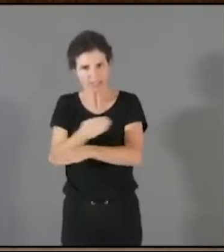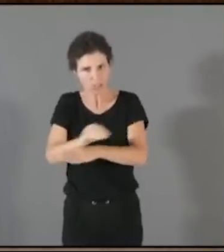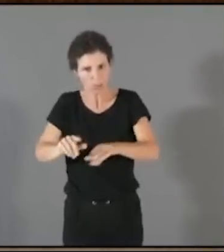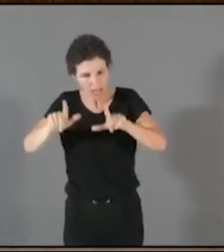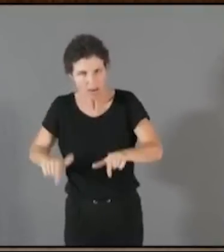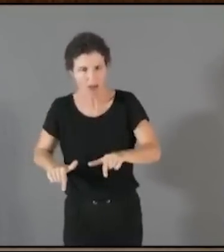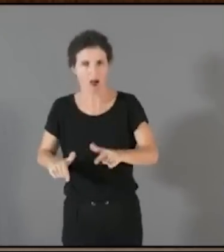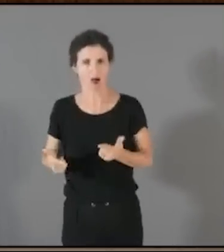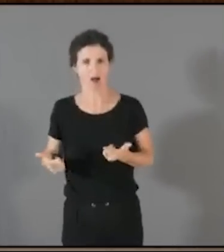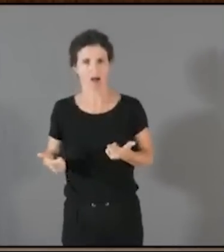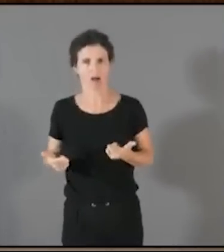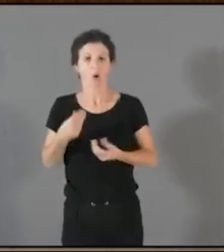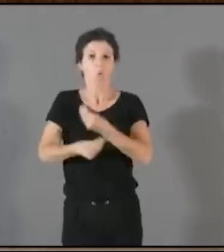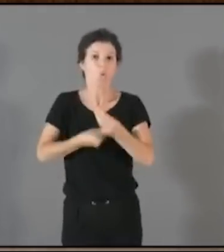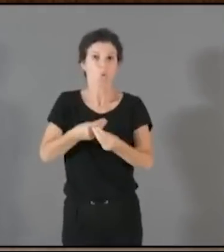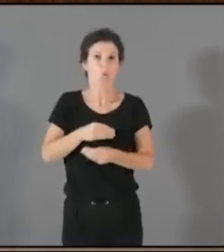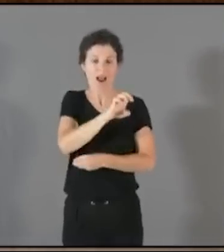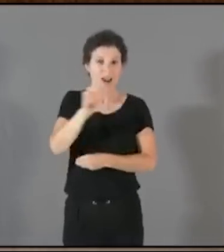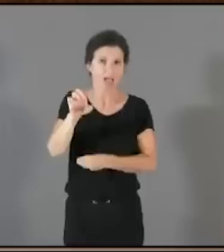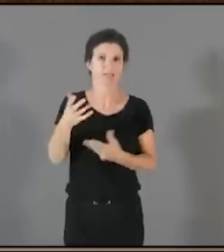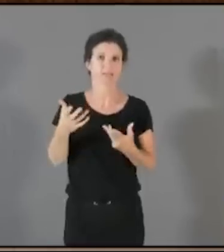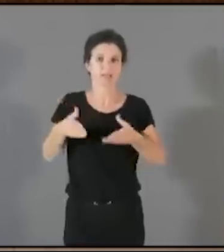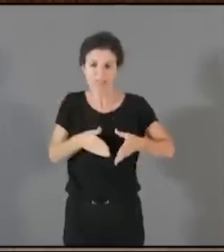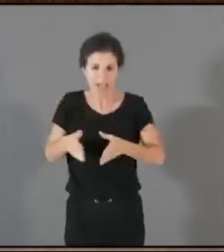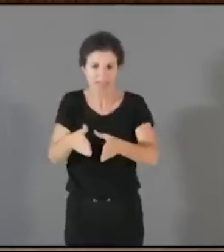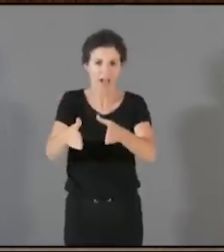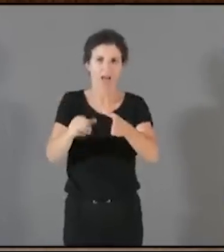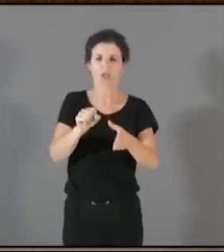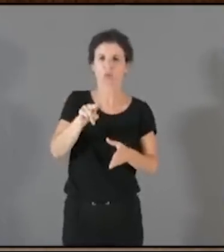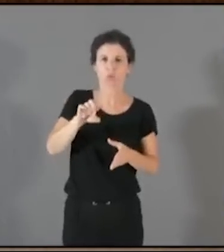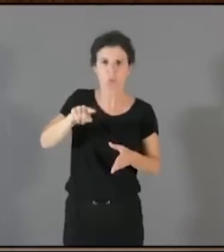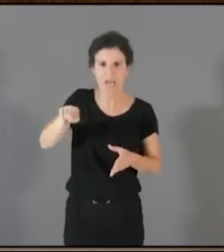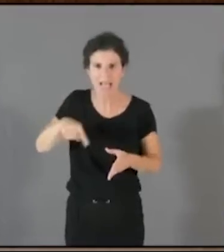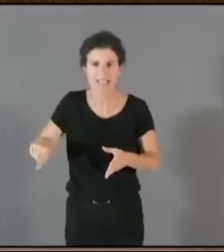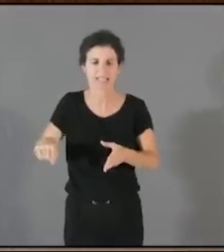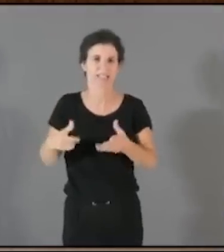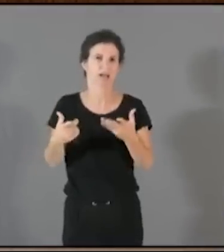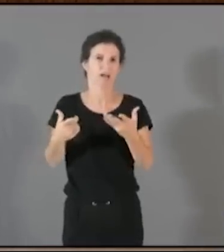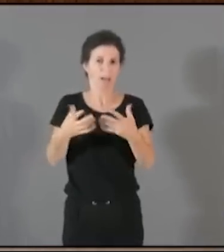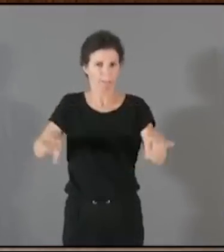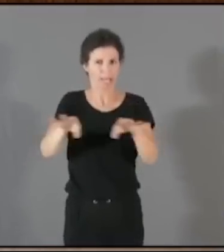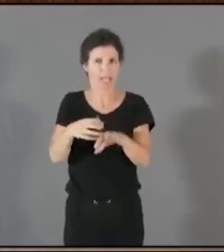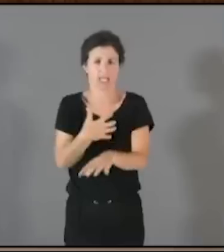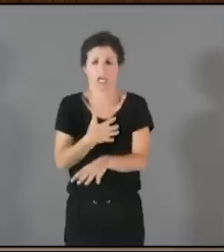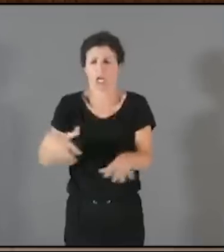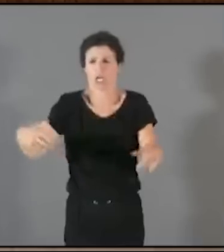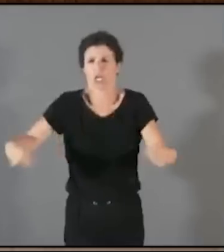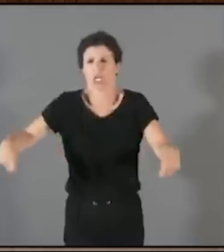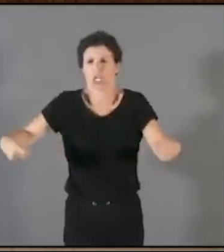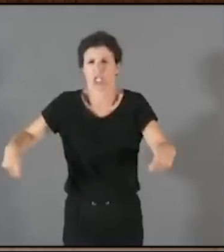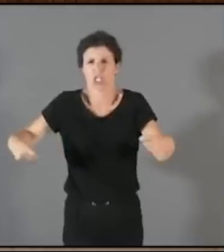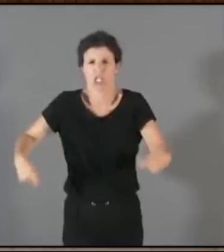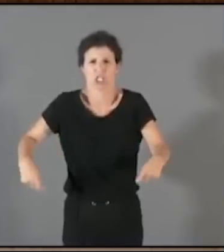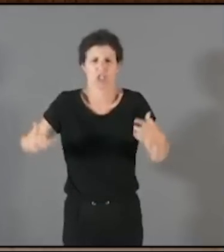vers l'Est en passant par le canal de Suez pour aller proposer aux pays richissimes du Golfe de